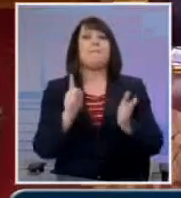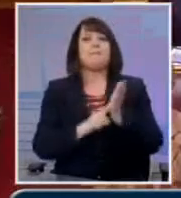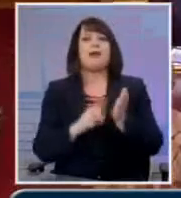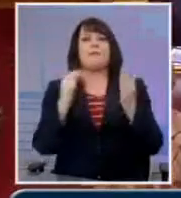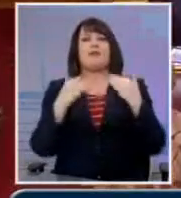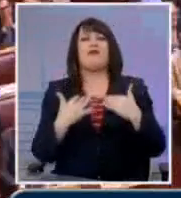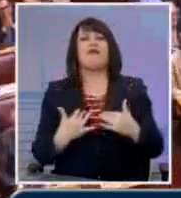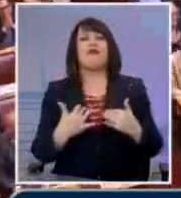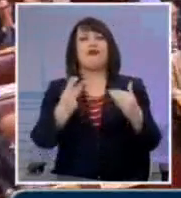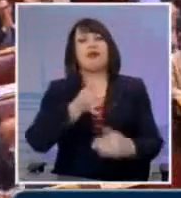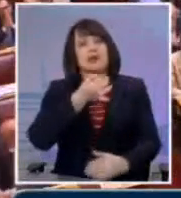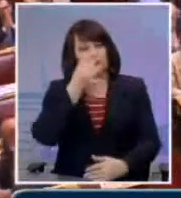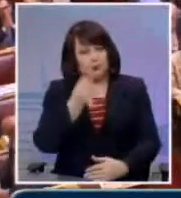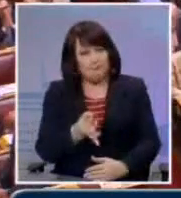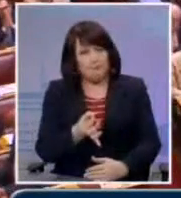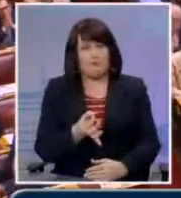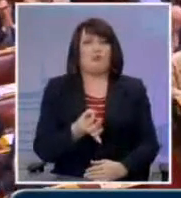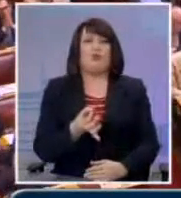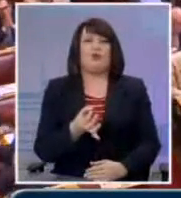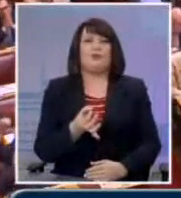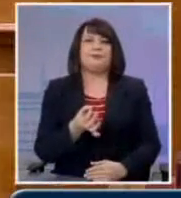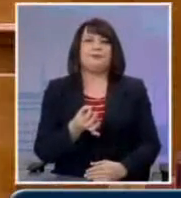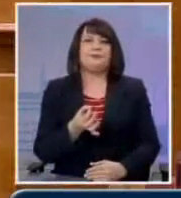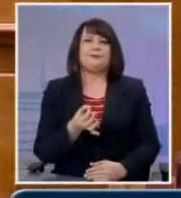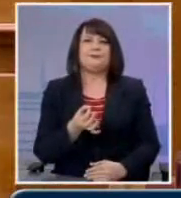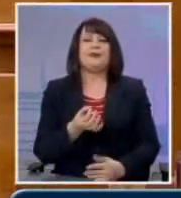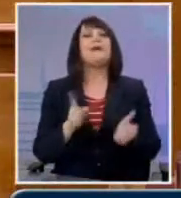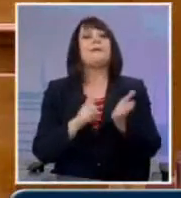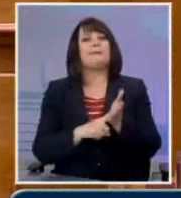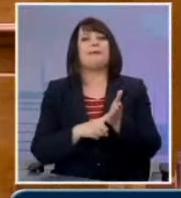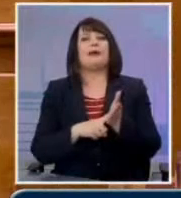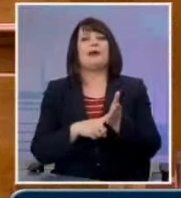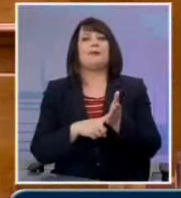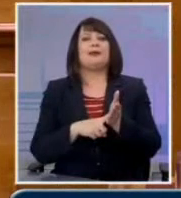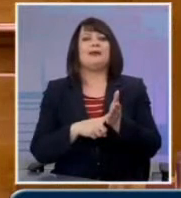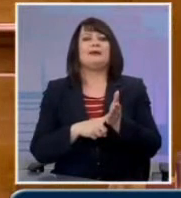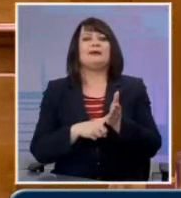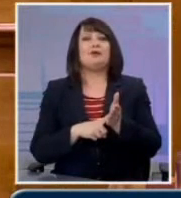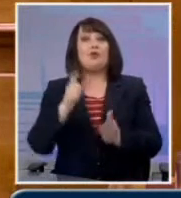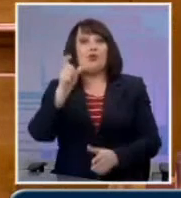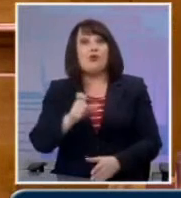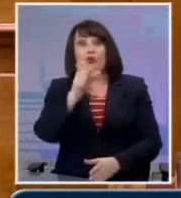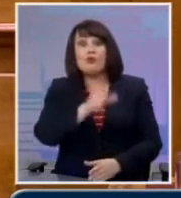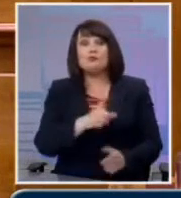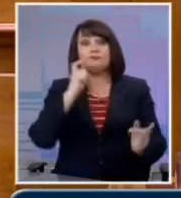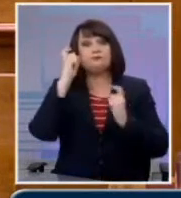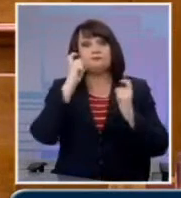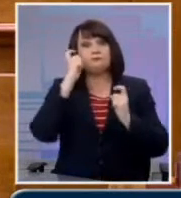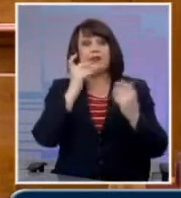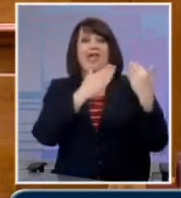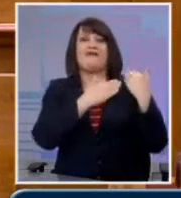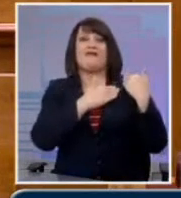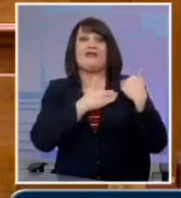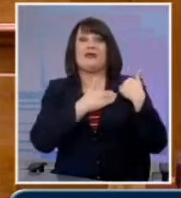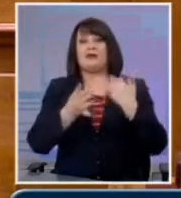Ελλήνων και να την αναφέρουμε, αλλά και θα πρέπει να αναλογιστεί ο καθένας την ευθύνη των